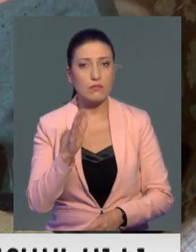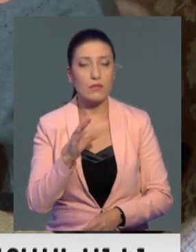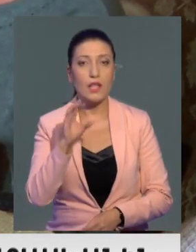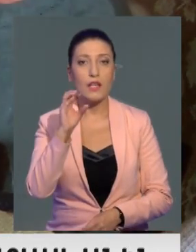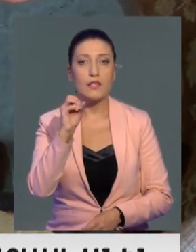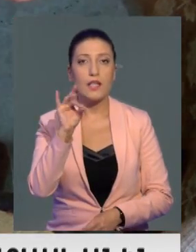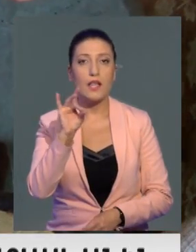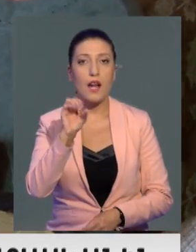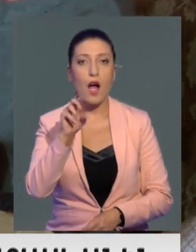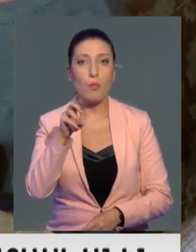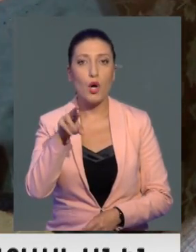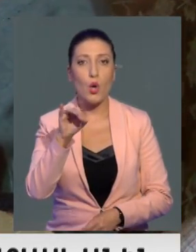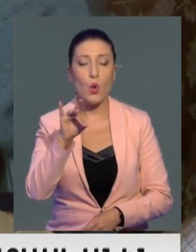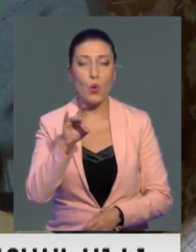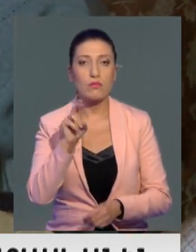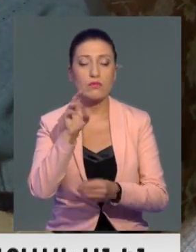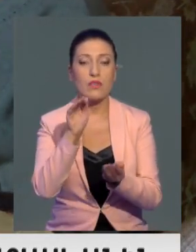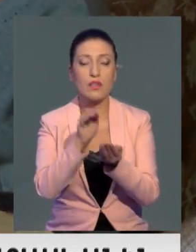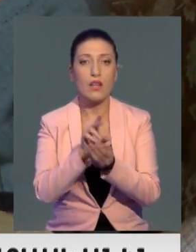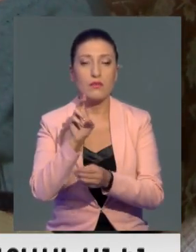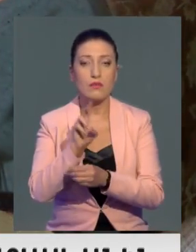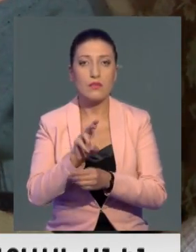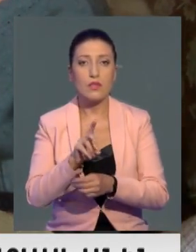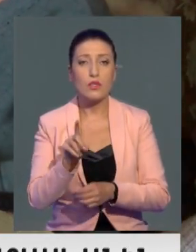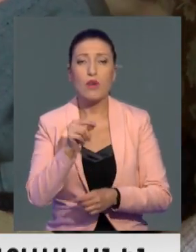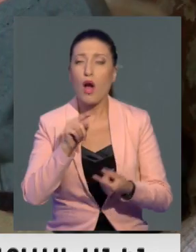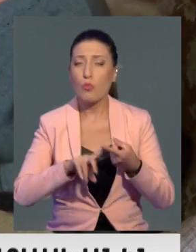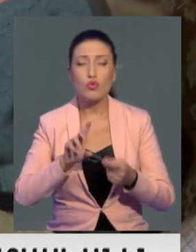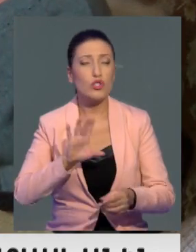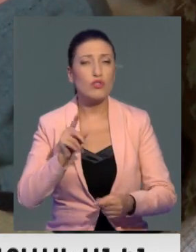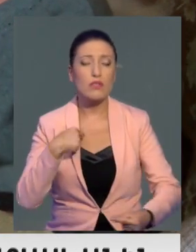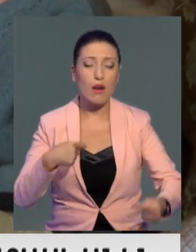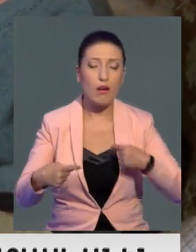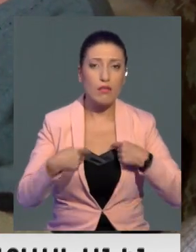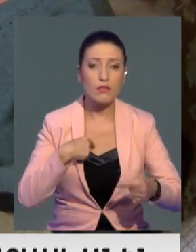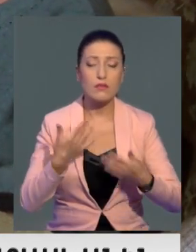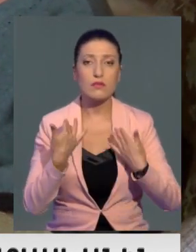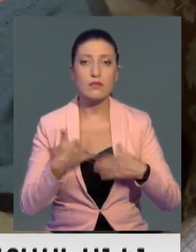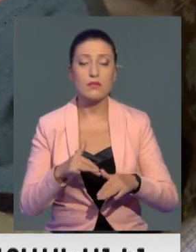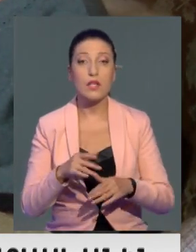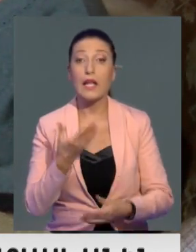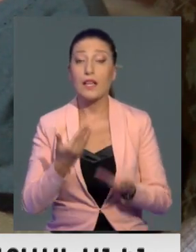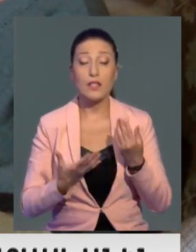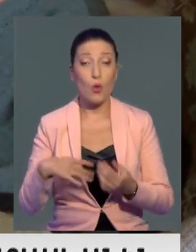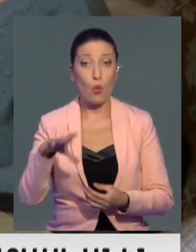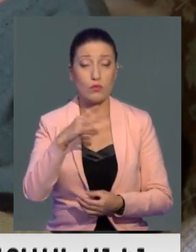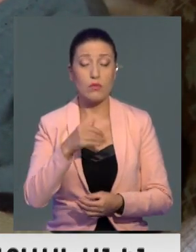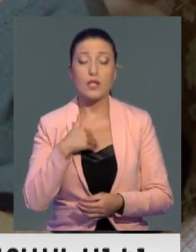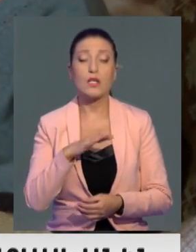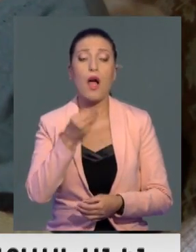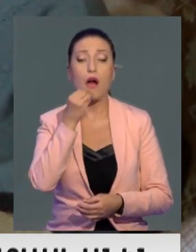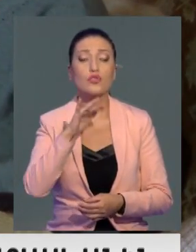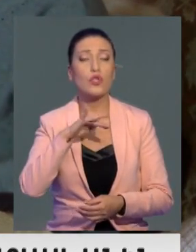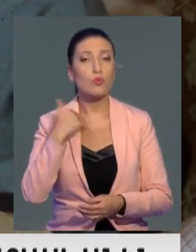եմ բարձրանում, անկախ նրանից ինչ տանջանքներ եմ կերել, եթե կուզեն ես հացադուլ անեմ, խնդրեմ, ես կկարողանեմ հացադուլի։